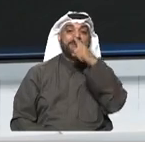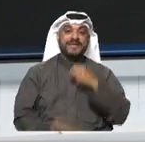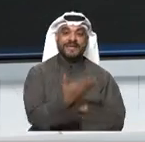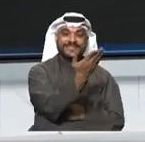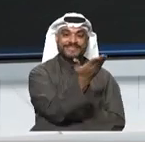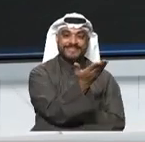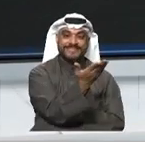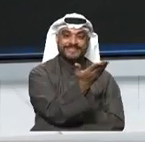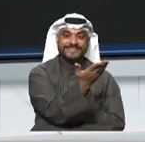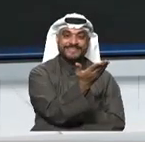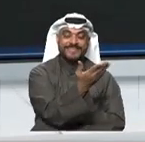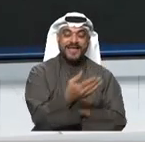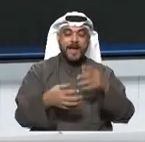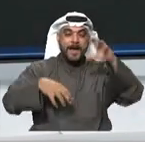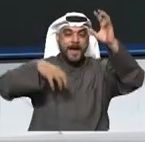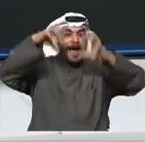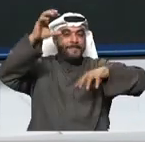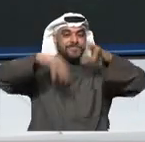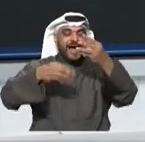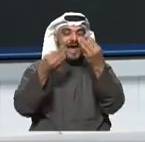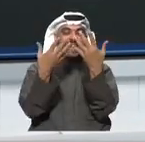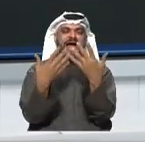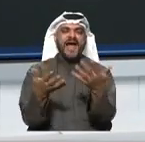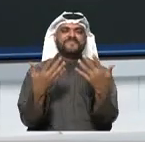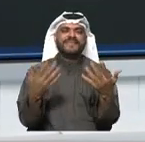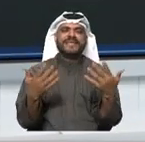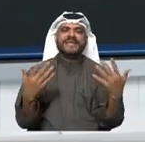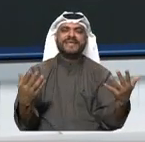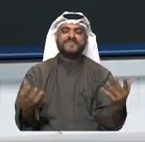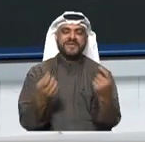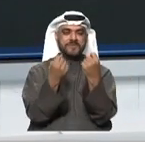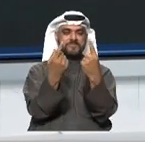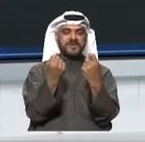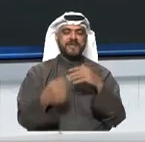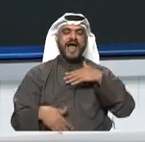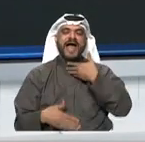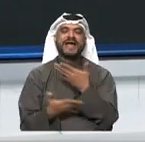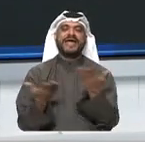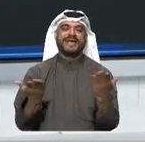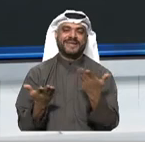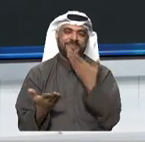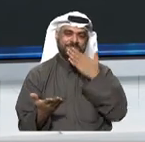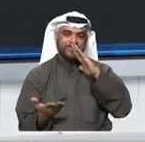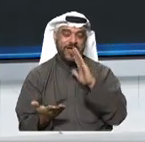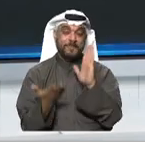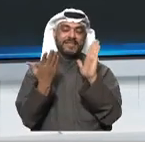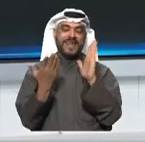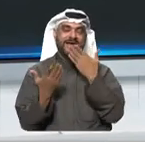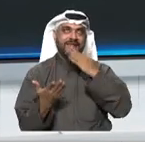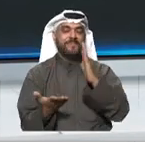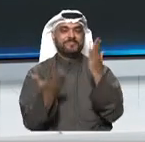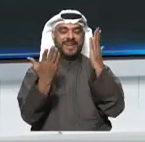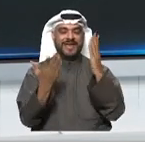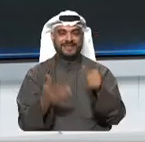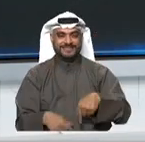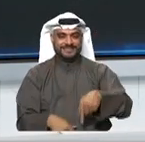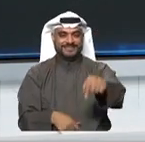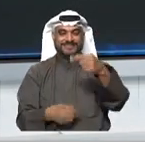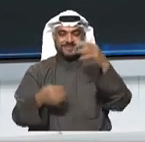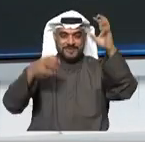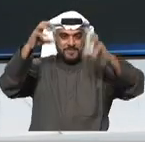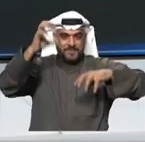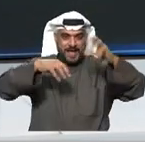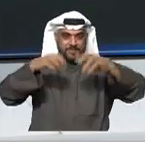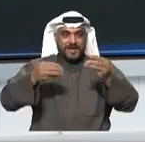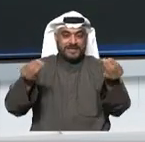ملي. أمطار خفيفة وكذلك الحالة المطرية خفيفة، امتداد لمنخفض جوي ضعيف جدا أثر علينا،